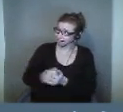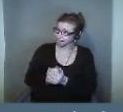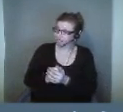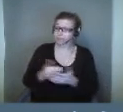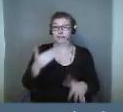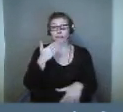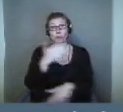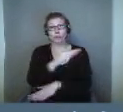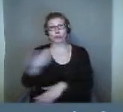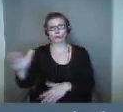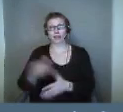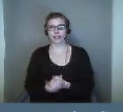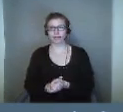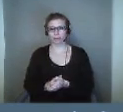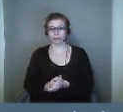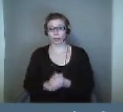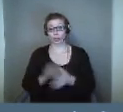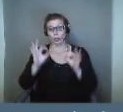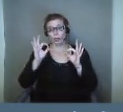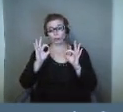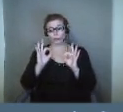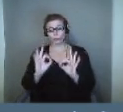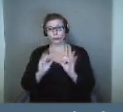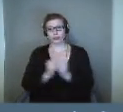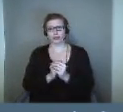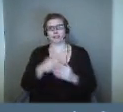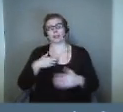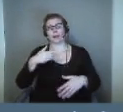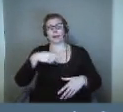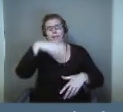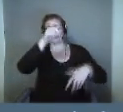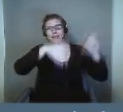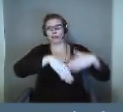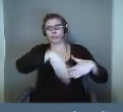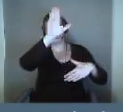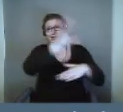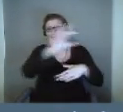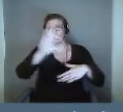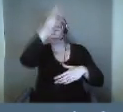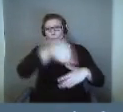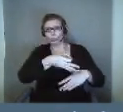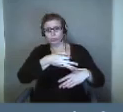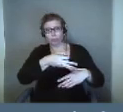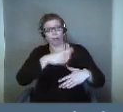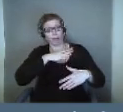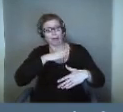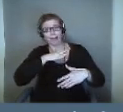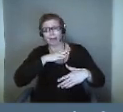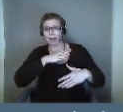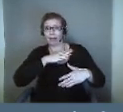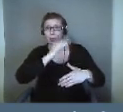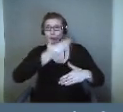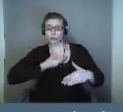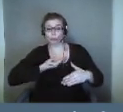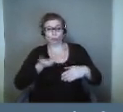Bonsoir. Nous avons eu 100% de candidats qui ne subissent pas les règlements liés à l'accessibilité. Ça nous a beaucoup surpris, que